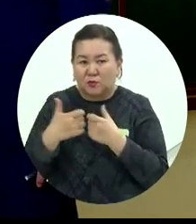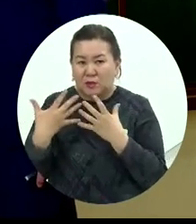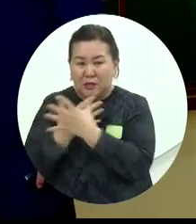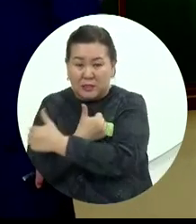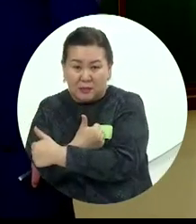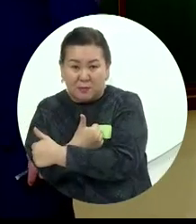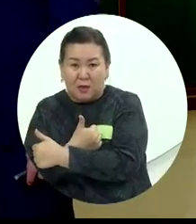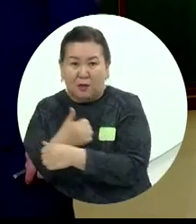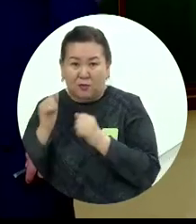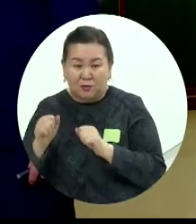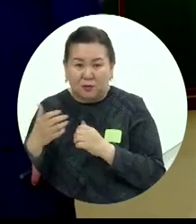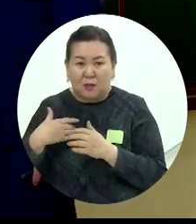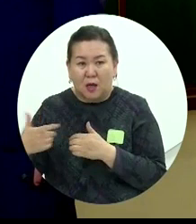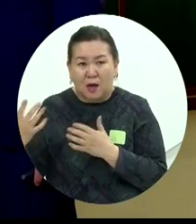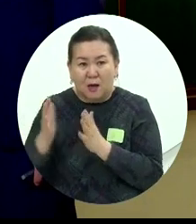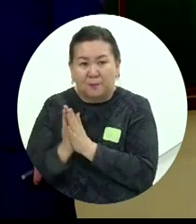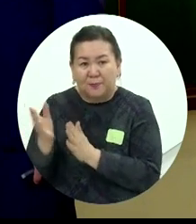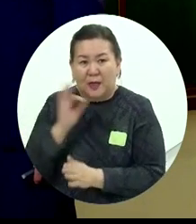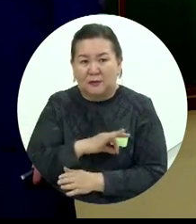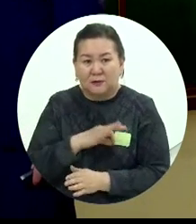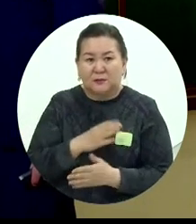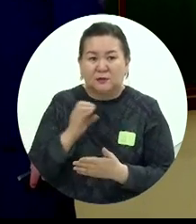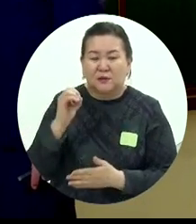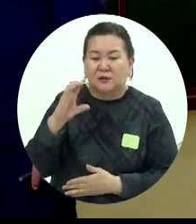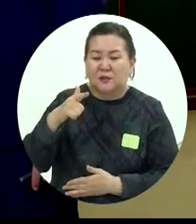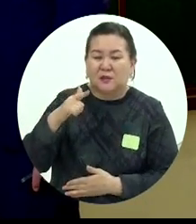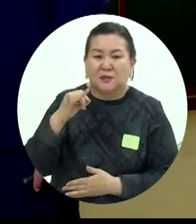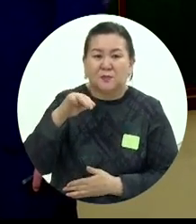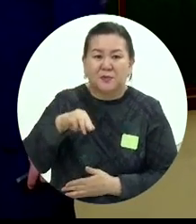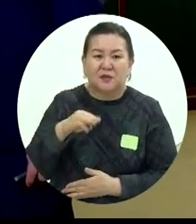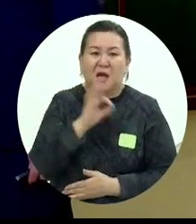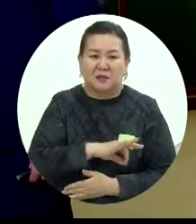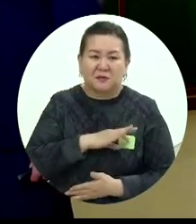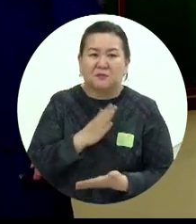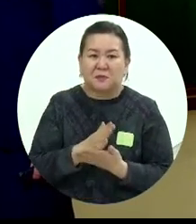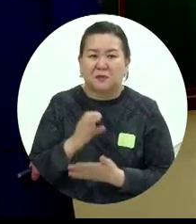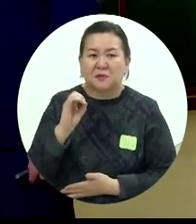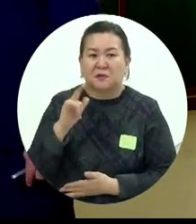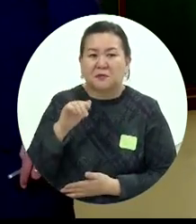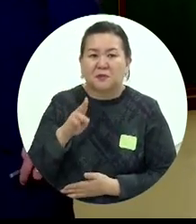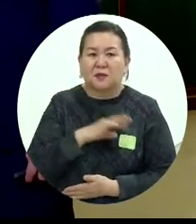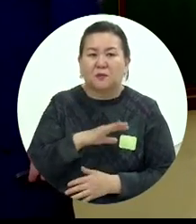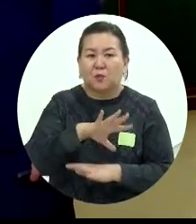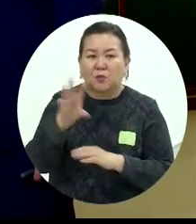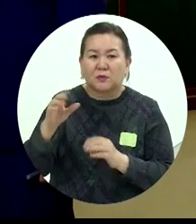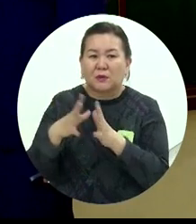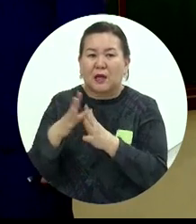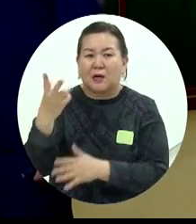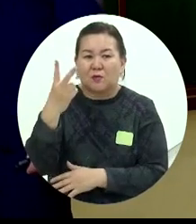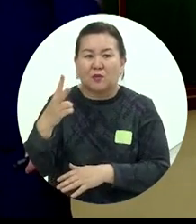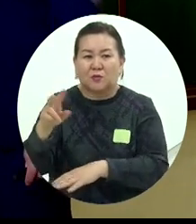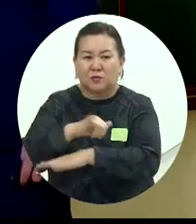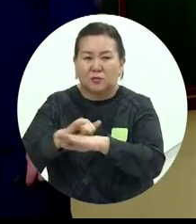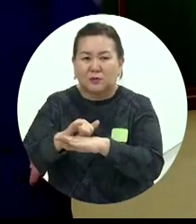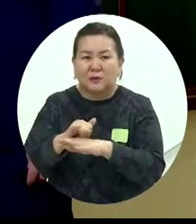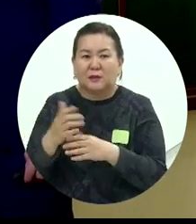боловч за энэ гэрээ бол Египт улсад ашигтай үлдсэн байдаг. За энэхүү тохиролцоонд Египт улс бусад 12 улсад за